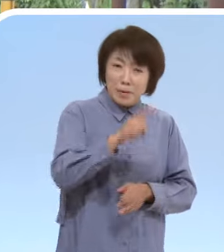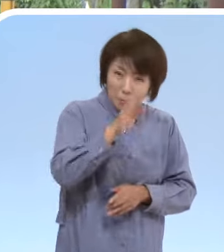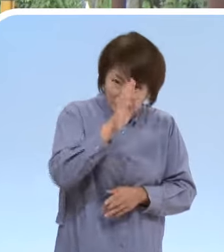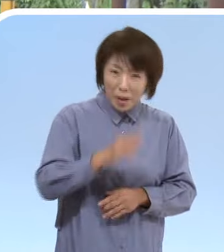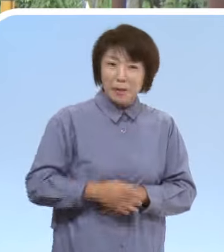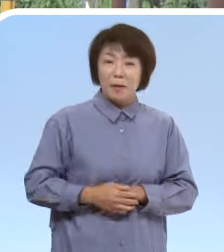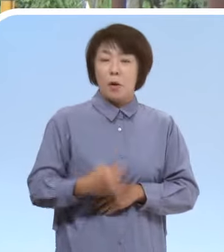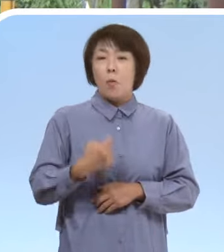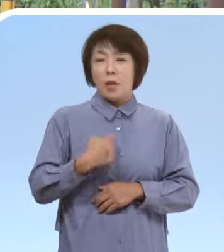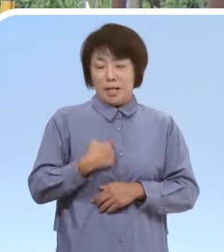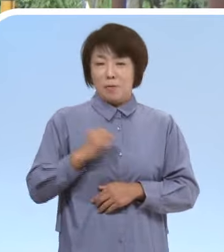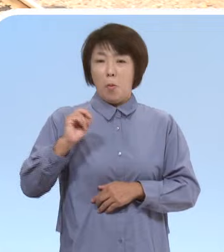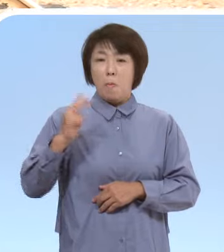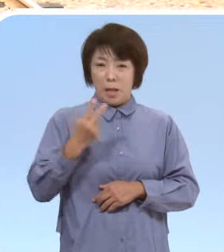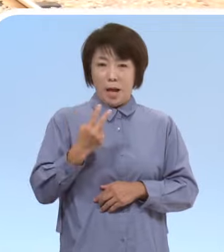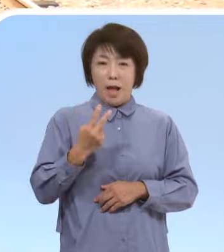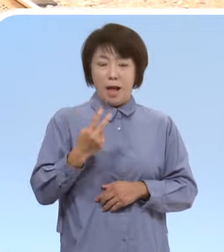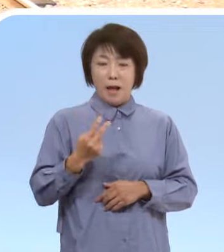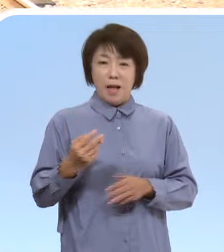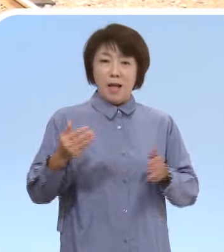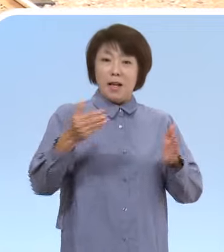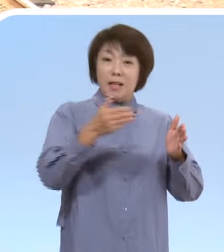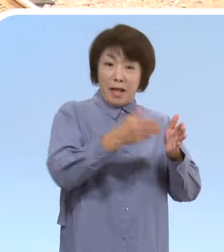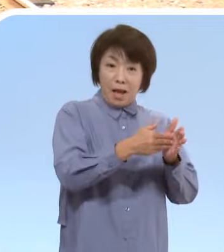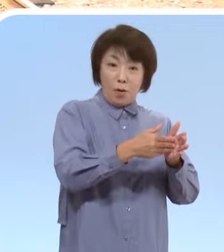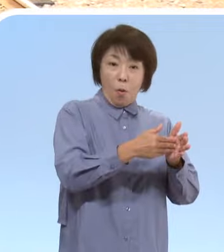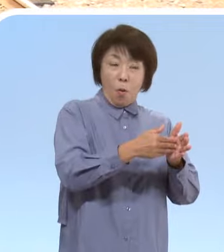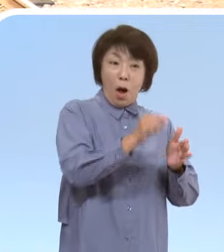ください。じゃあ私も再び北条鉄道乗って